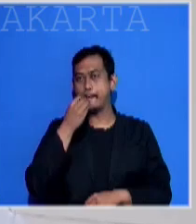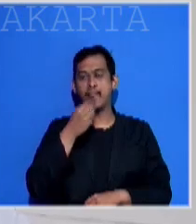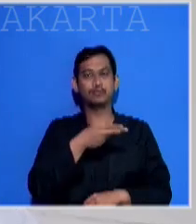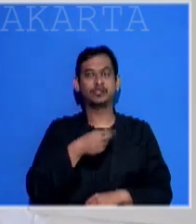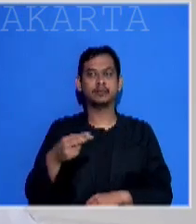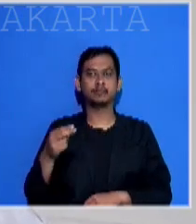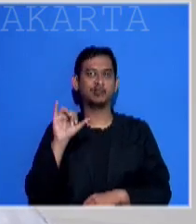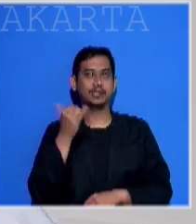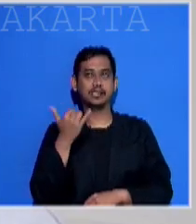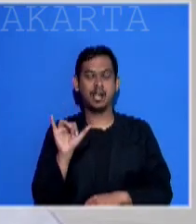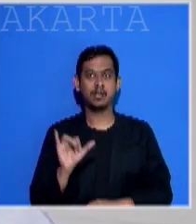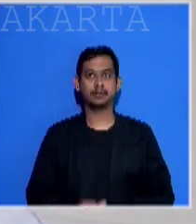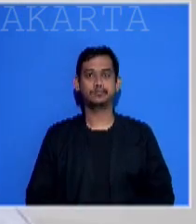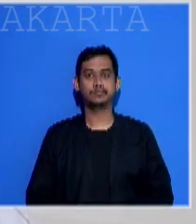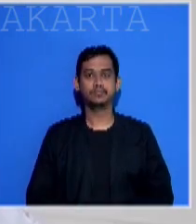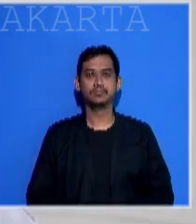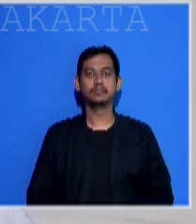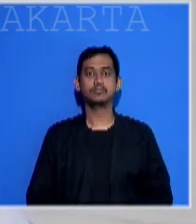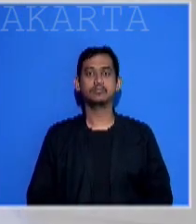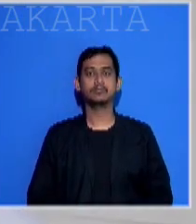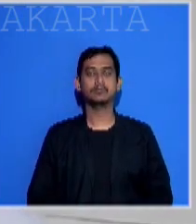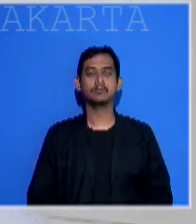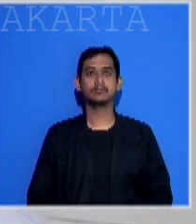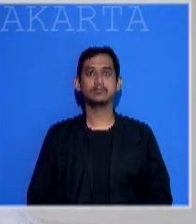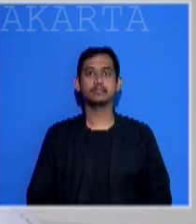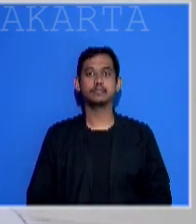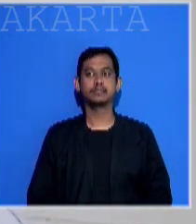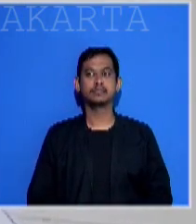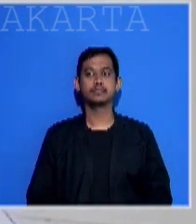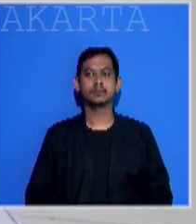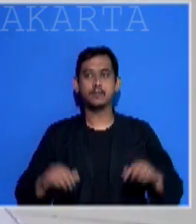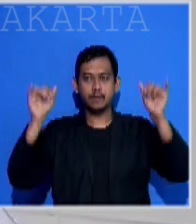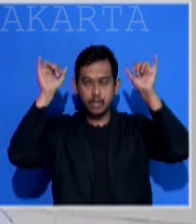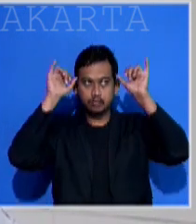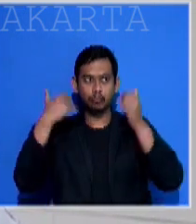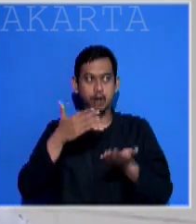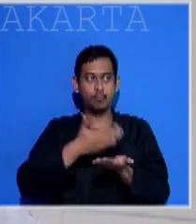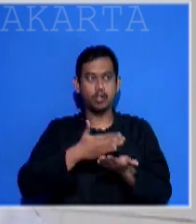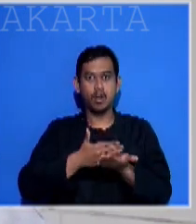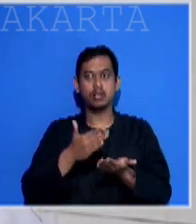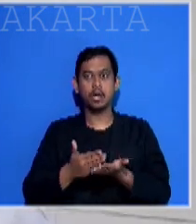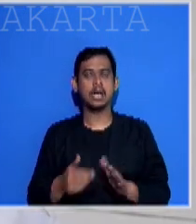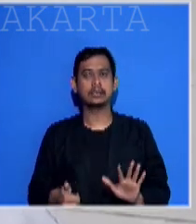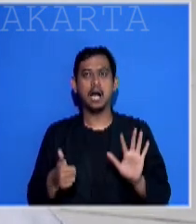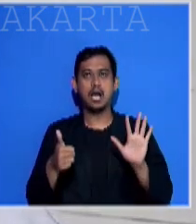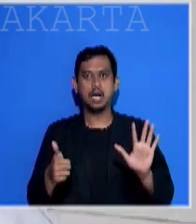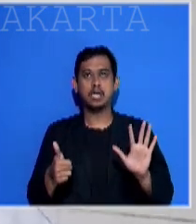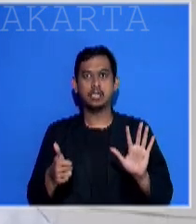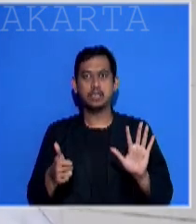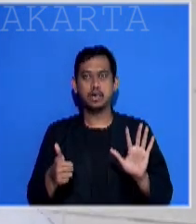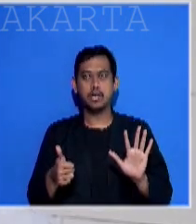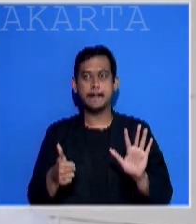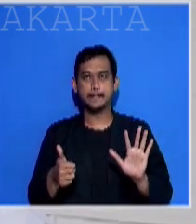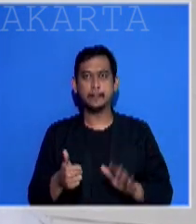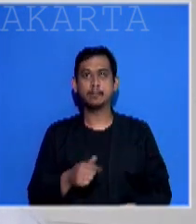Yogyakarta posisi Sai sudah dipotong-potong menjadi en en bagian Beranti panitia di